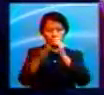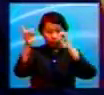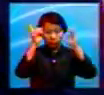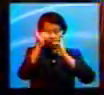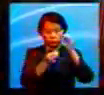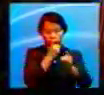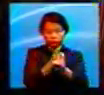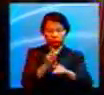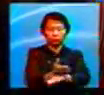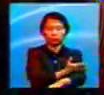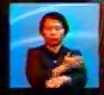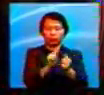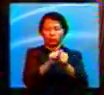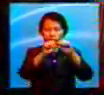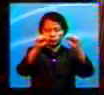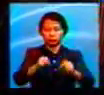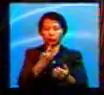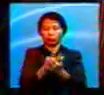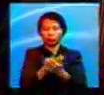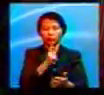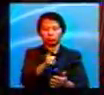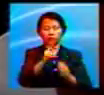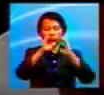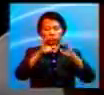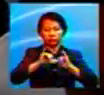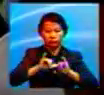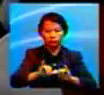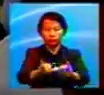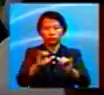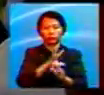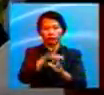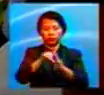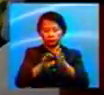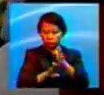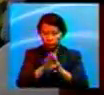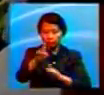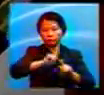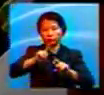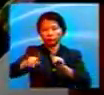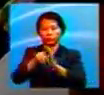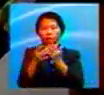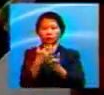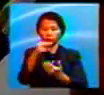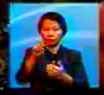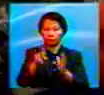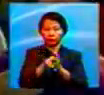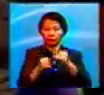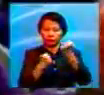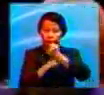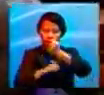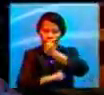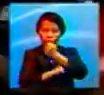dunia yang membangunkan sistem kewangan Islam secara holistik. Ini termasuk membangunkan pelbagai prasarana dan infrastruktur